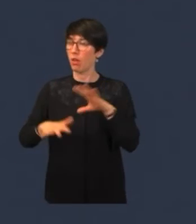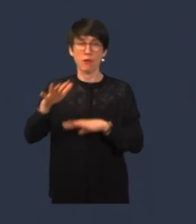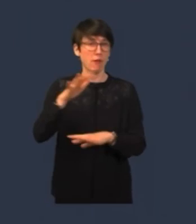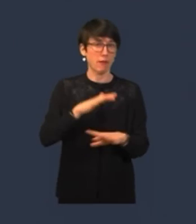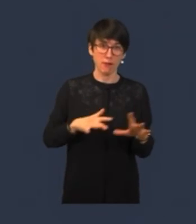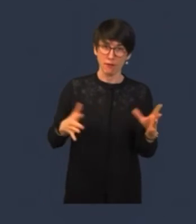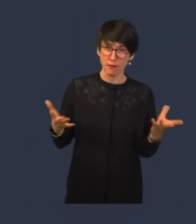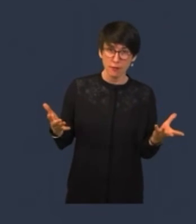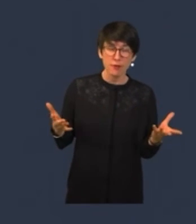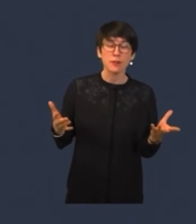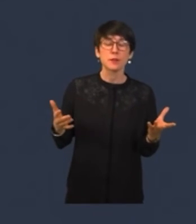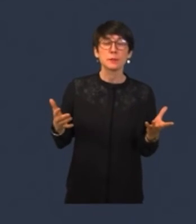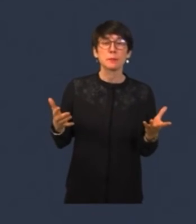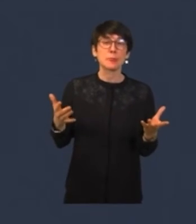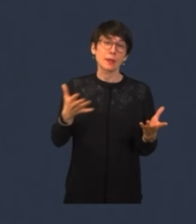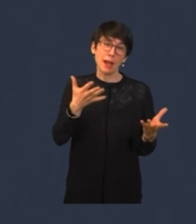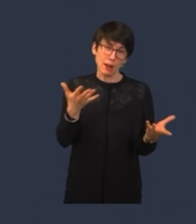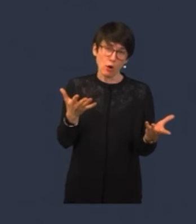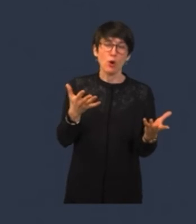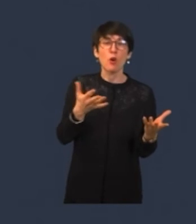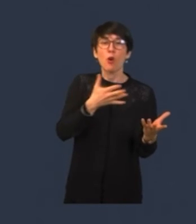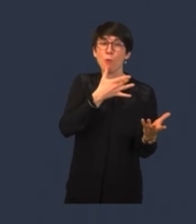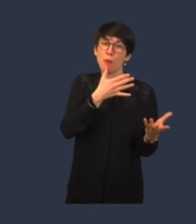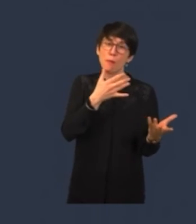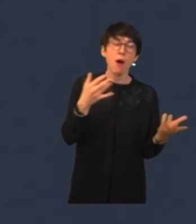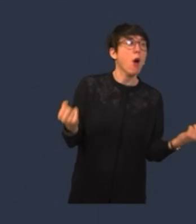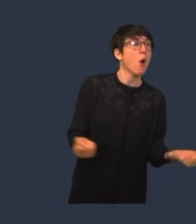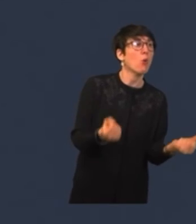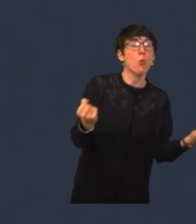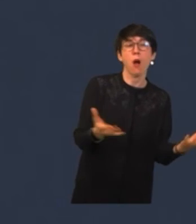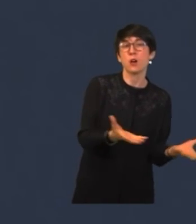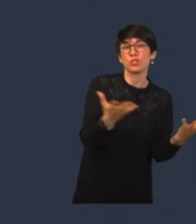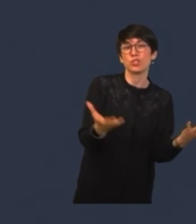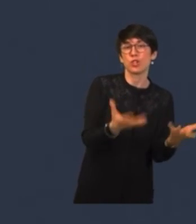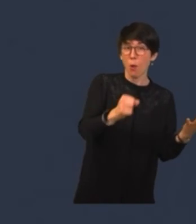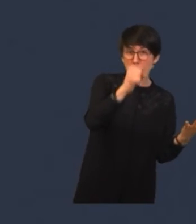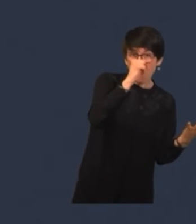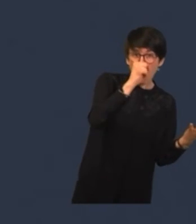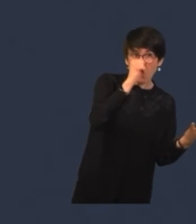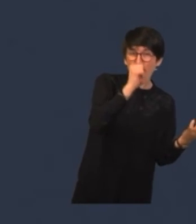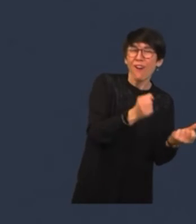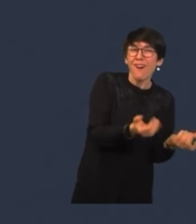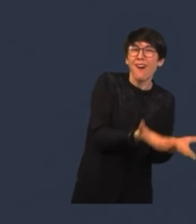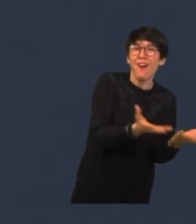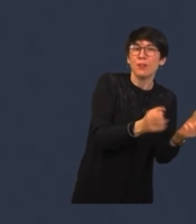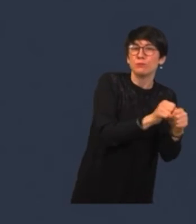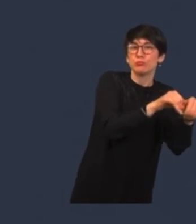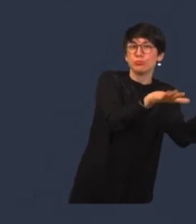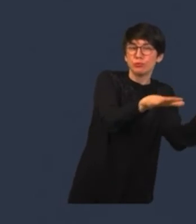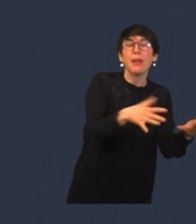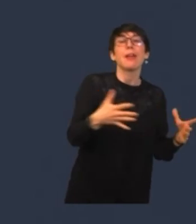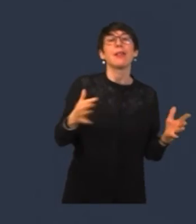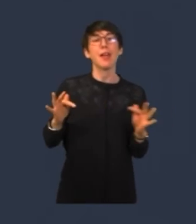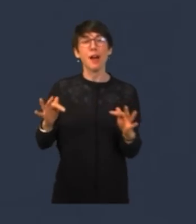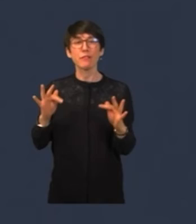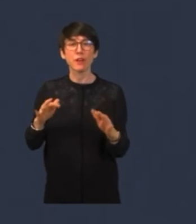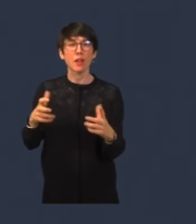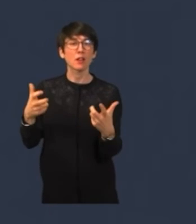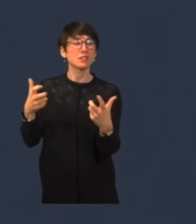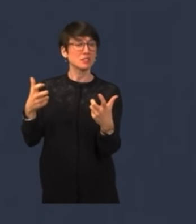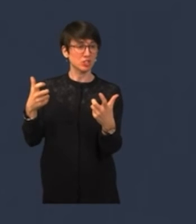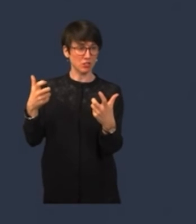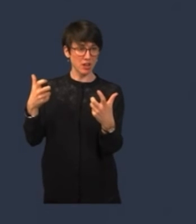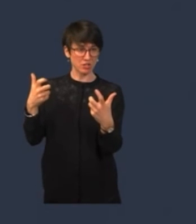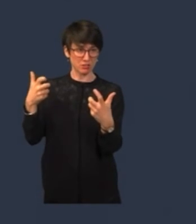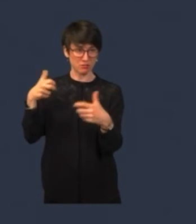m'explique. On ne peut pas faire la promo du porno d'un côté et déplorer l'apparition du sexe tarifé dans les collèges. On ne peut pas prôner